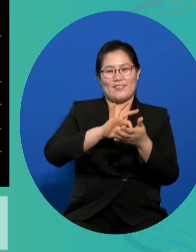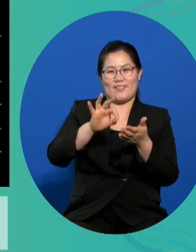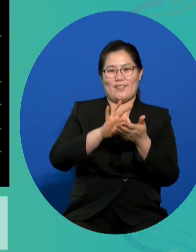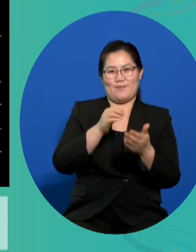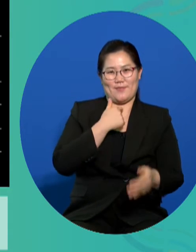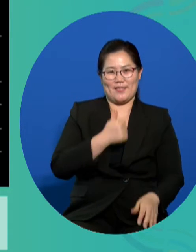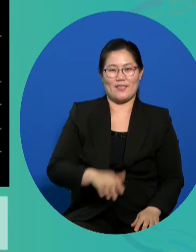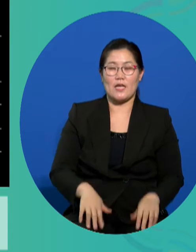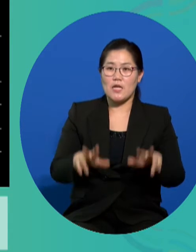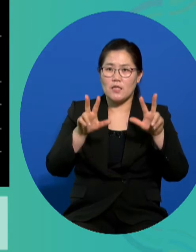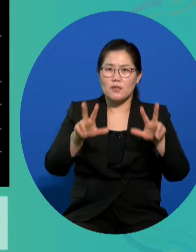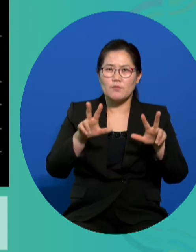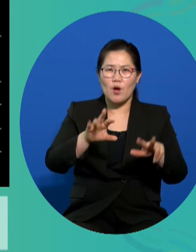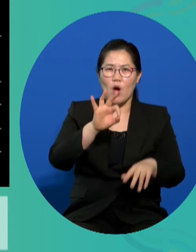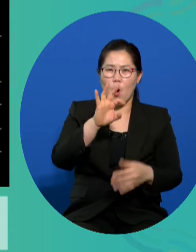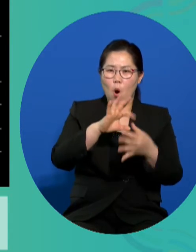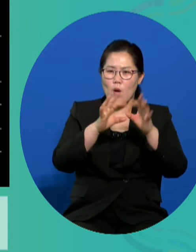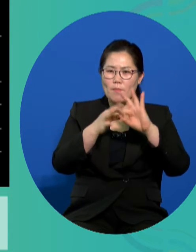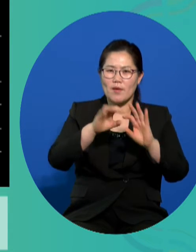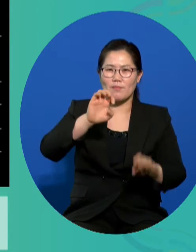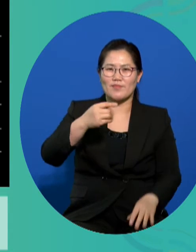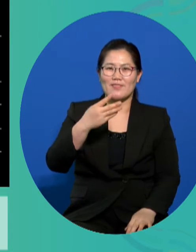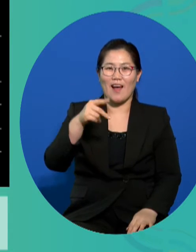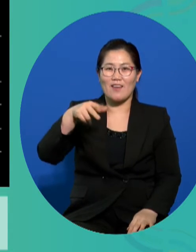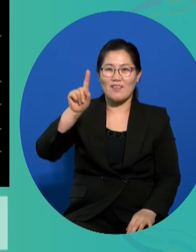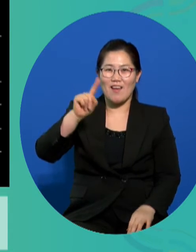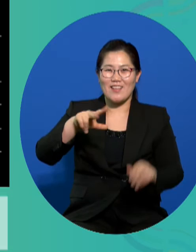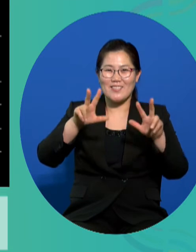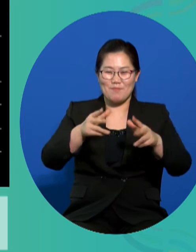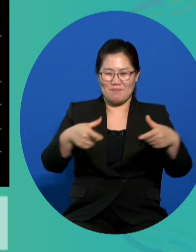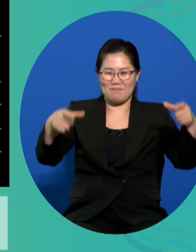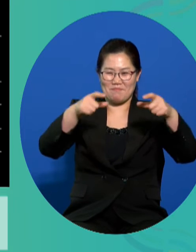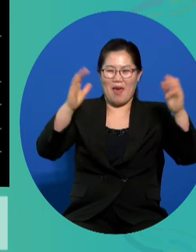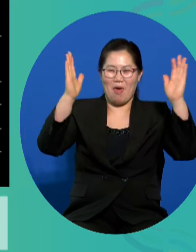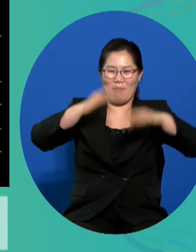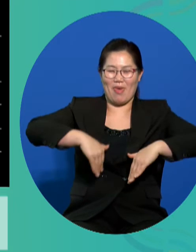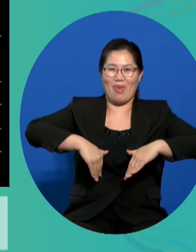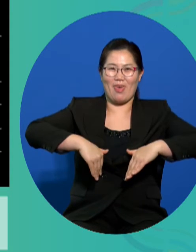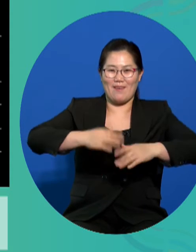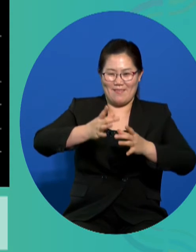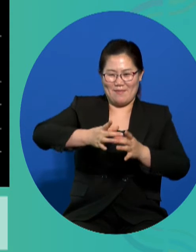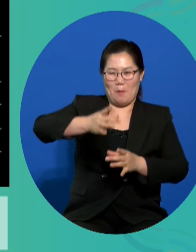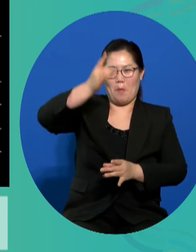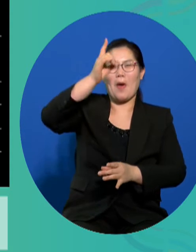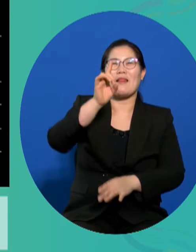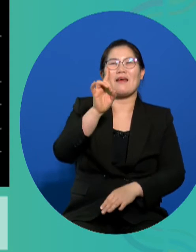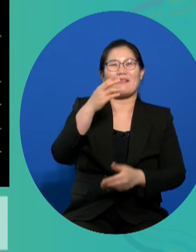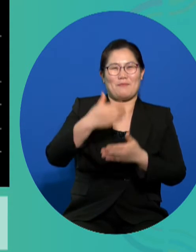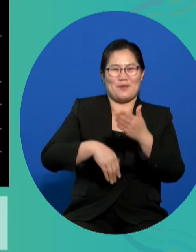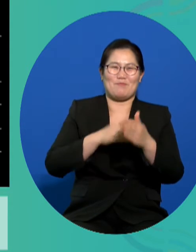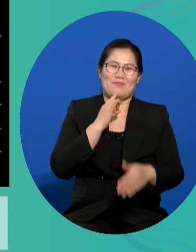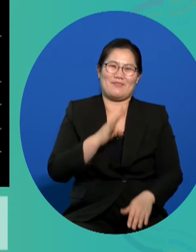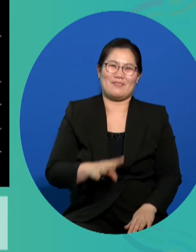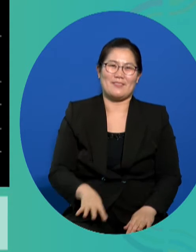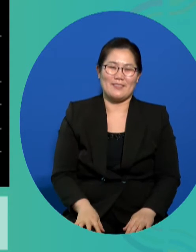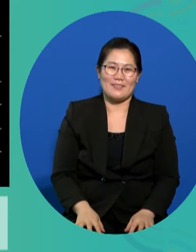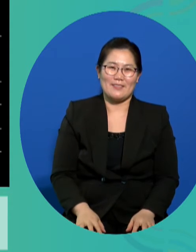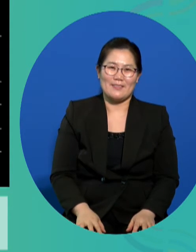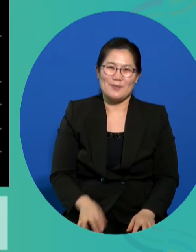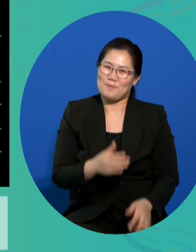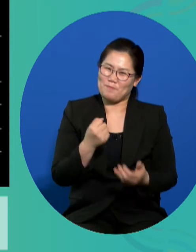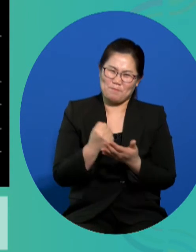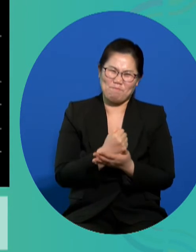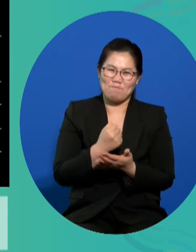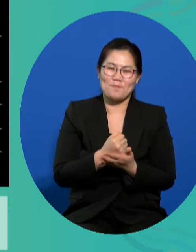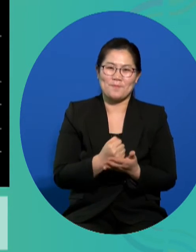정부의 정책이니까 새로운 또 기념관을 또 증축을 하고 또 2018 기념재단도 사실